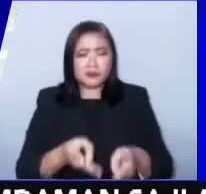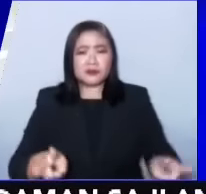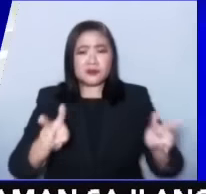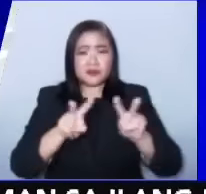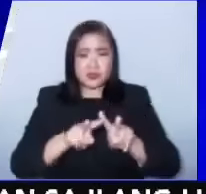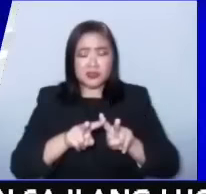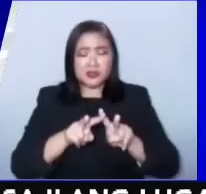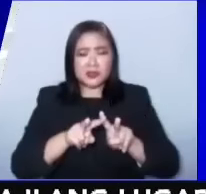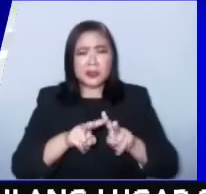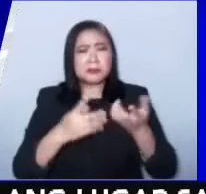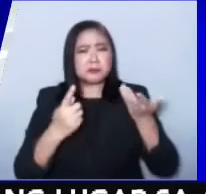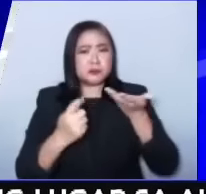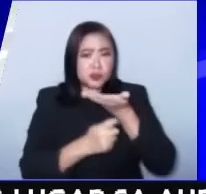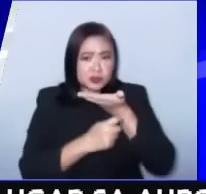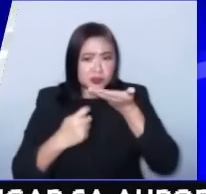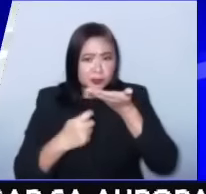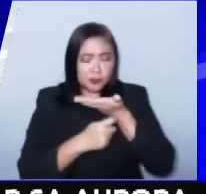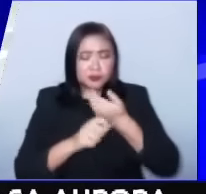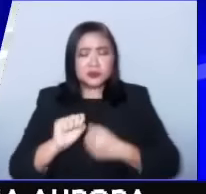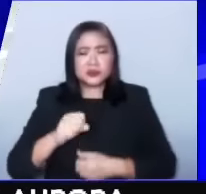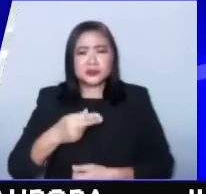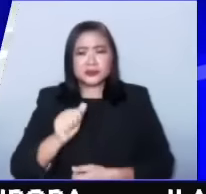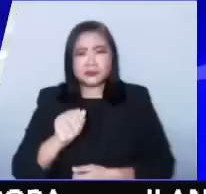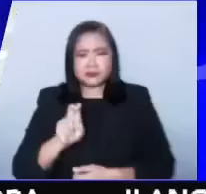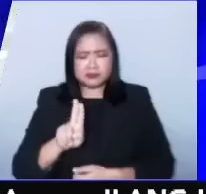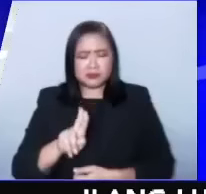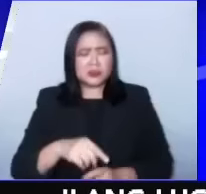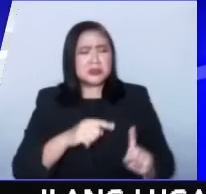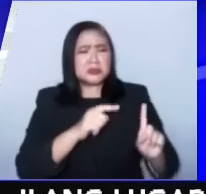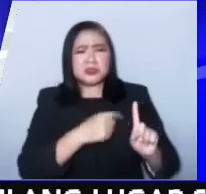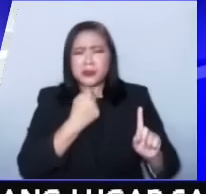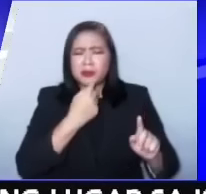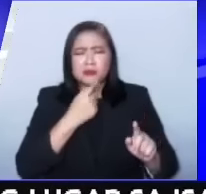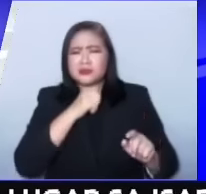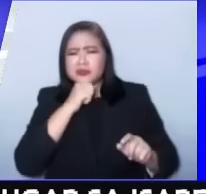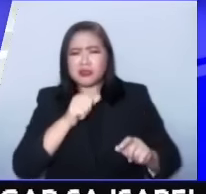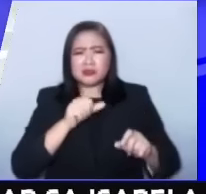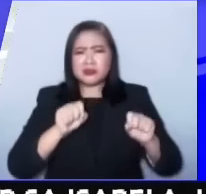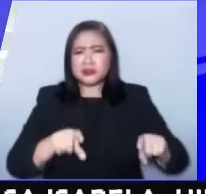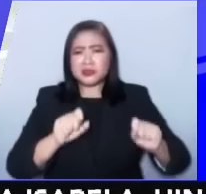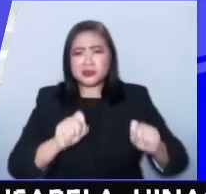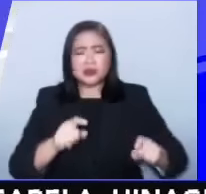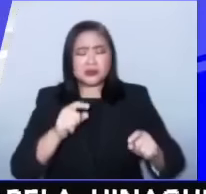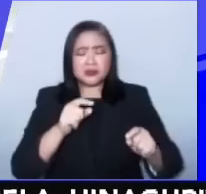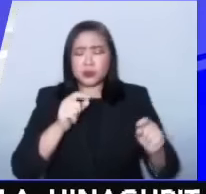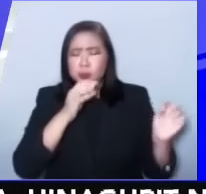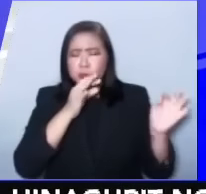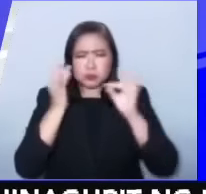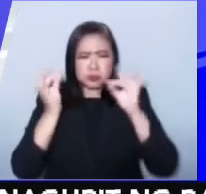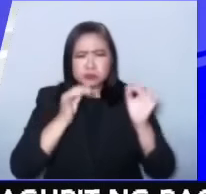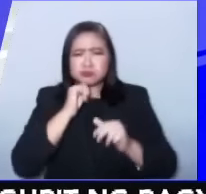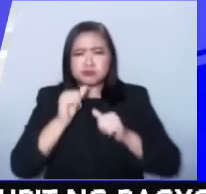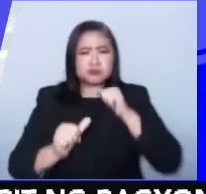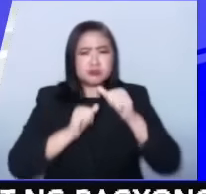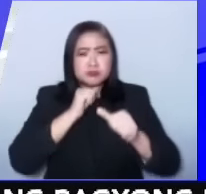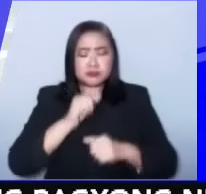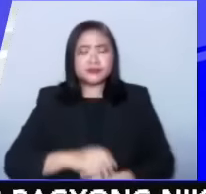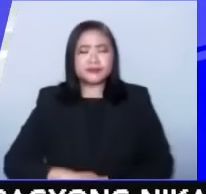shabu giit ng mga suspect hindi sila sangkot sa bentaha ng droga may unang balita si Ej